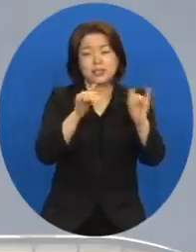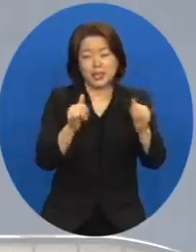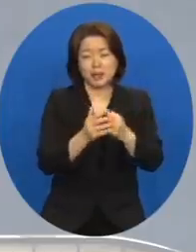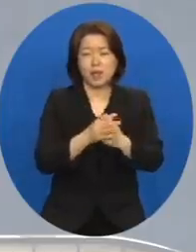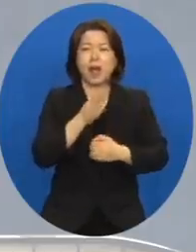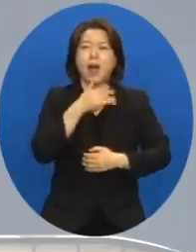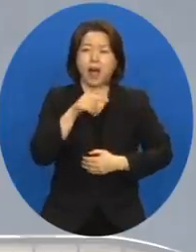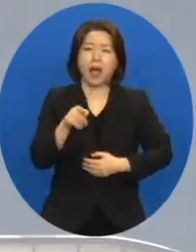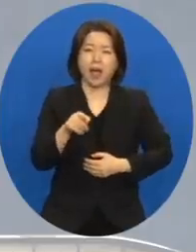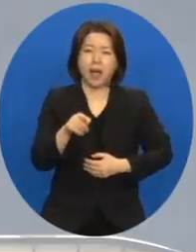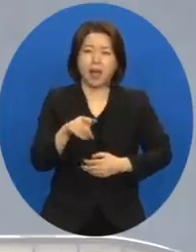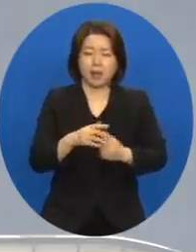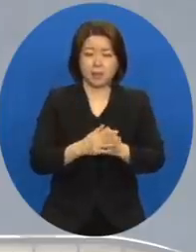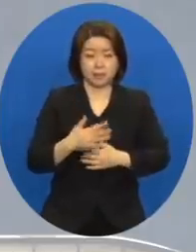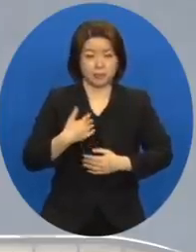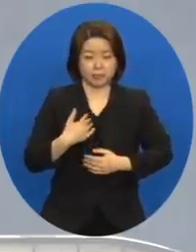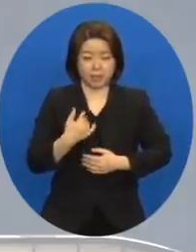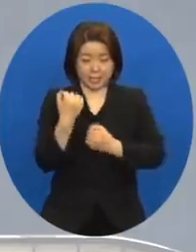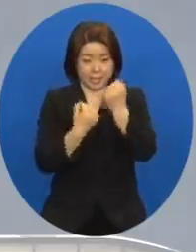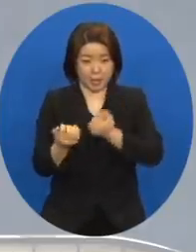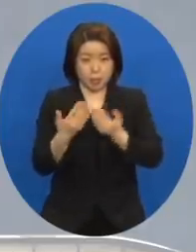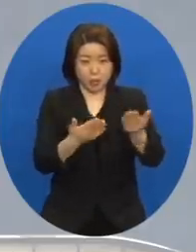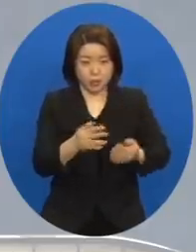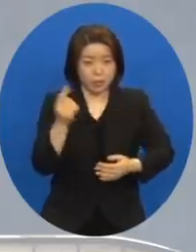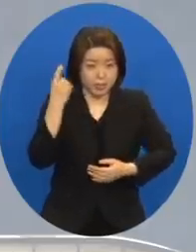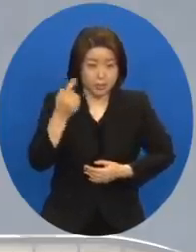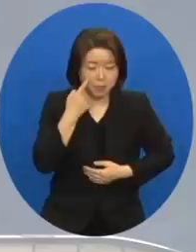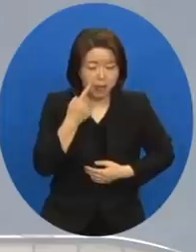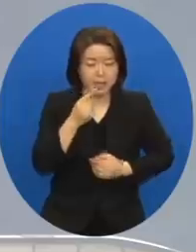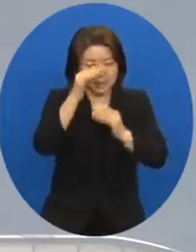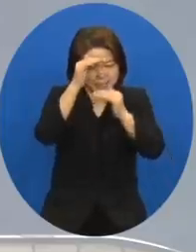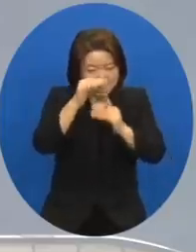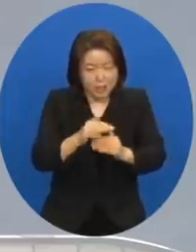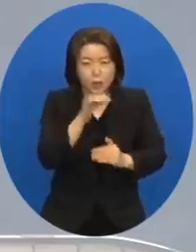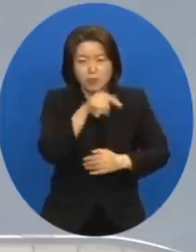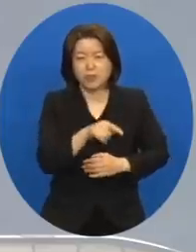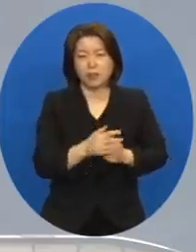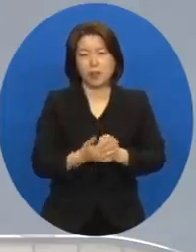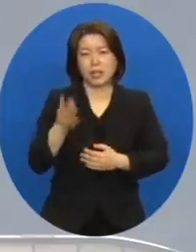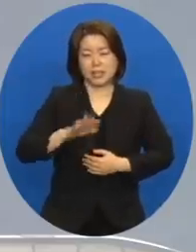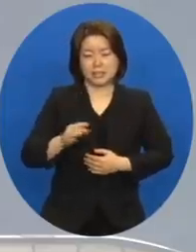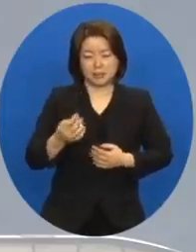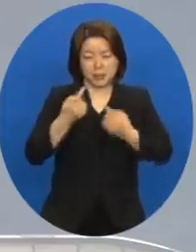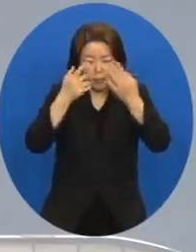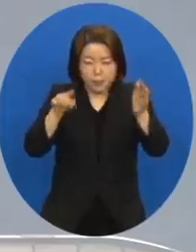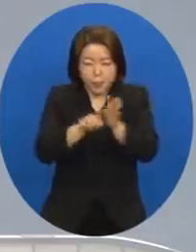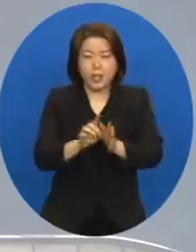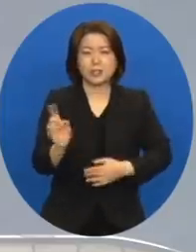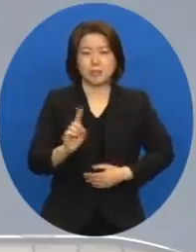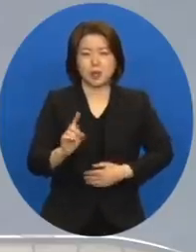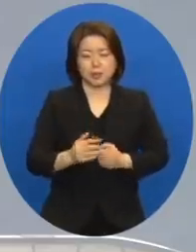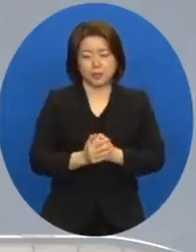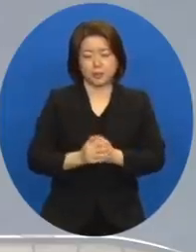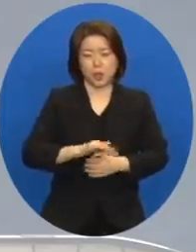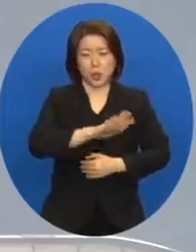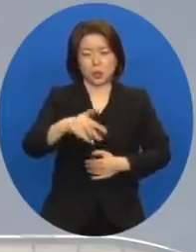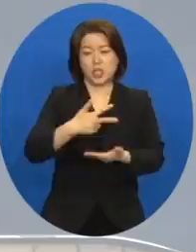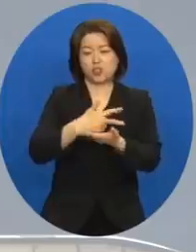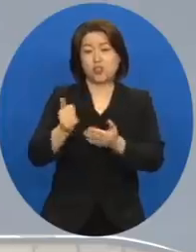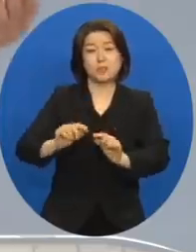내가 설명을 하겠다 이렇게 이야기를 합니다 그러나 확신하는 것은 우리 주님의 날